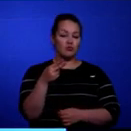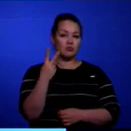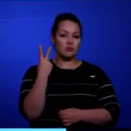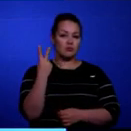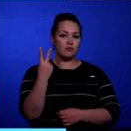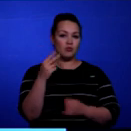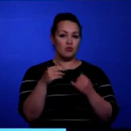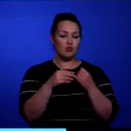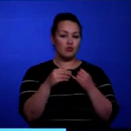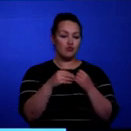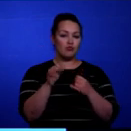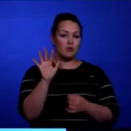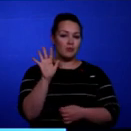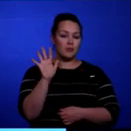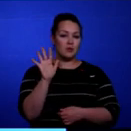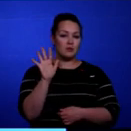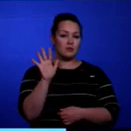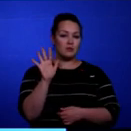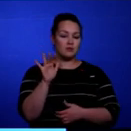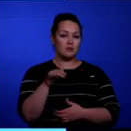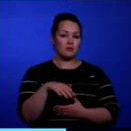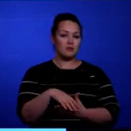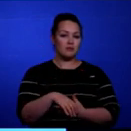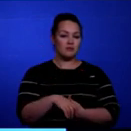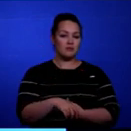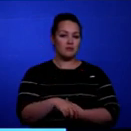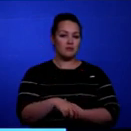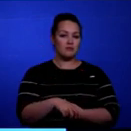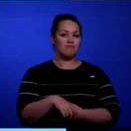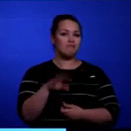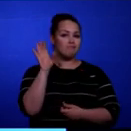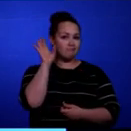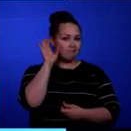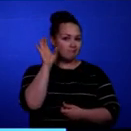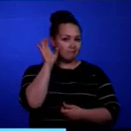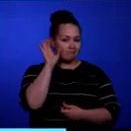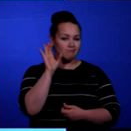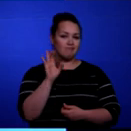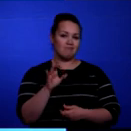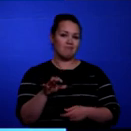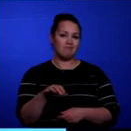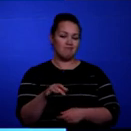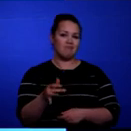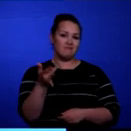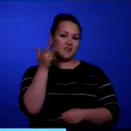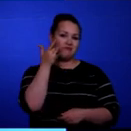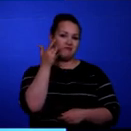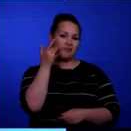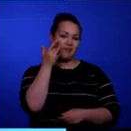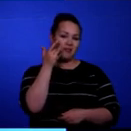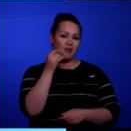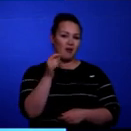ручка 5 слышу слышу вот так всегда кто кричит с места не